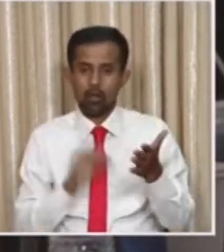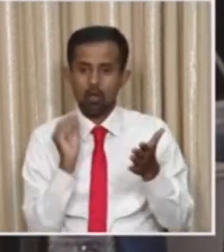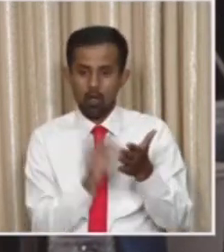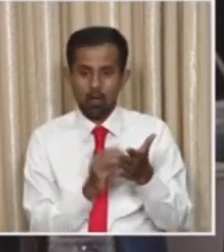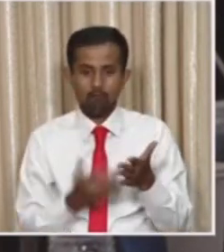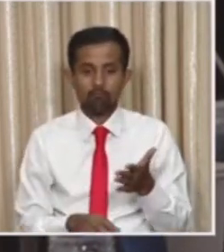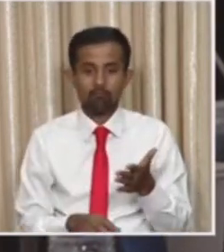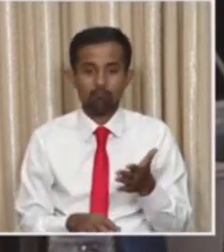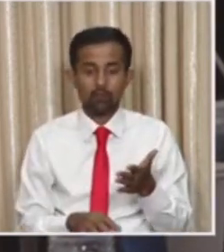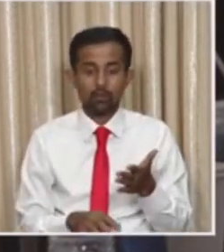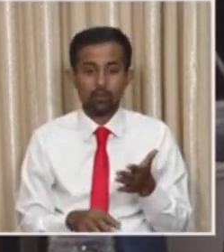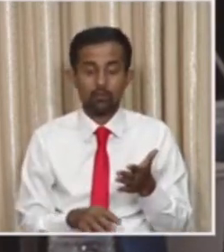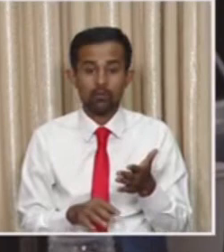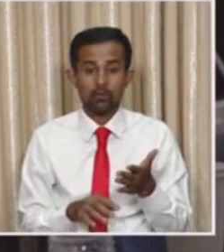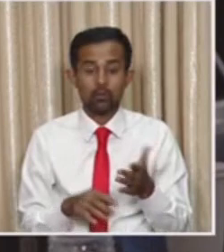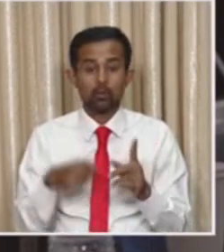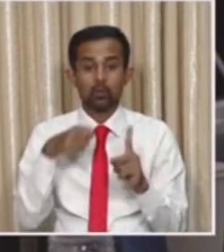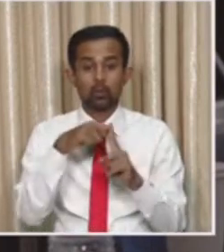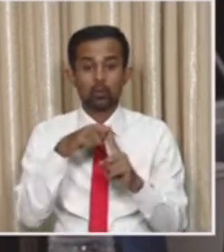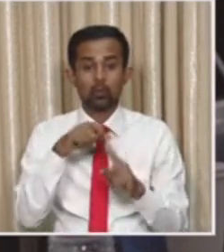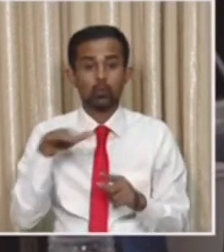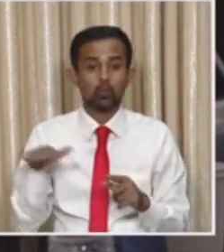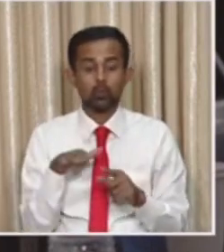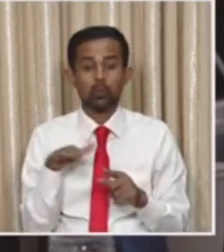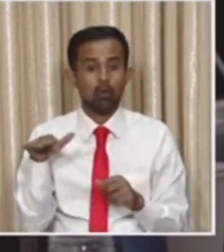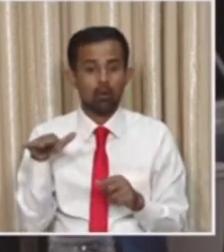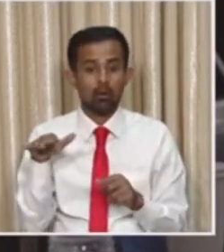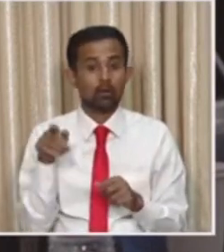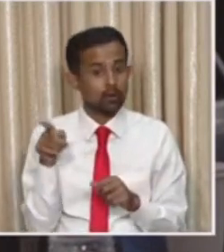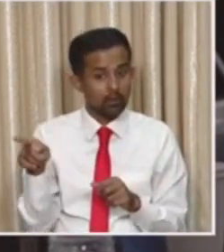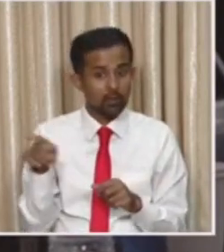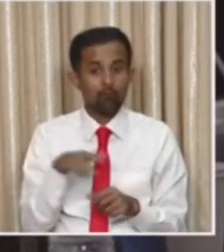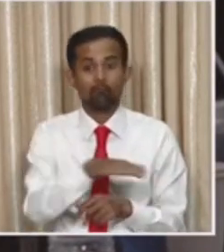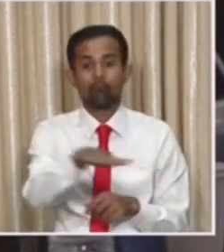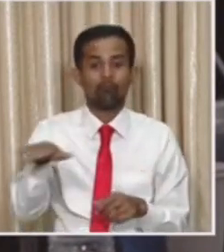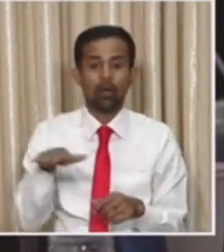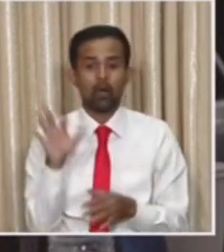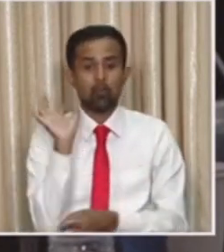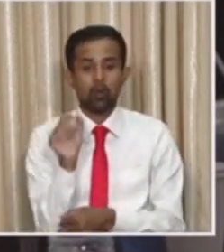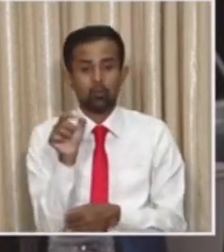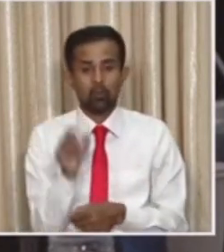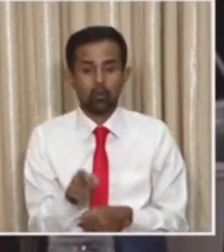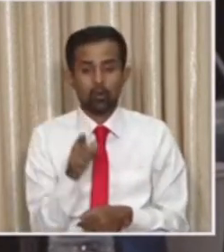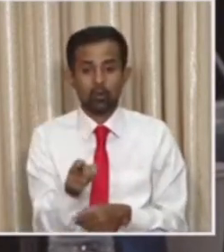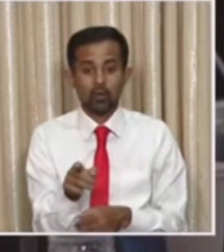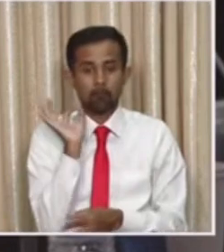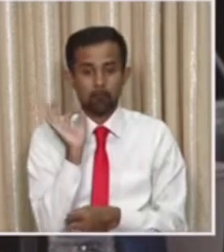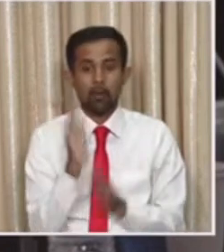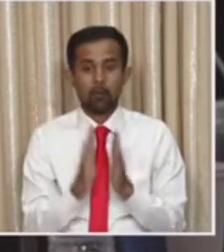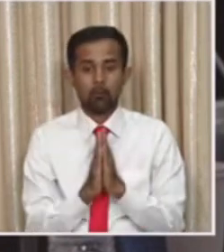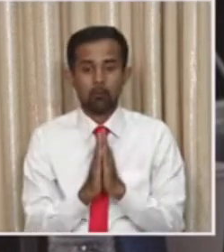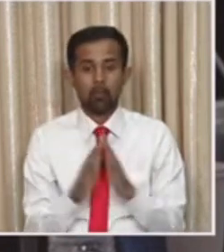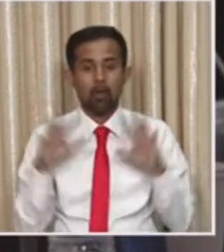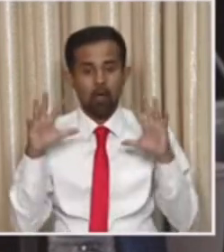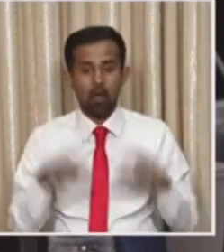மற்றும் திரியாய் விகாரை பகுதிகளில் இருக்கக்கூடிய காணிகள் அனைத்தும் பௌத்தர்களுக்கு சொந்தமான அல்லது பௌத்த தலங்களுக்கு சொந்தமான காணிகள் என்றும்